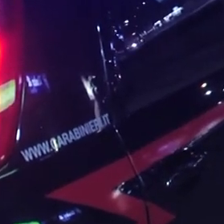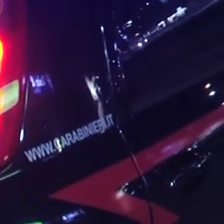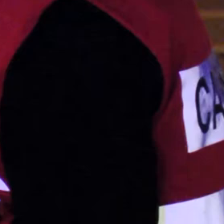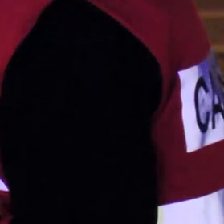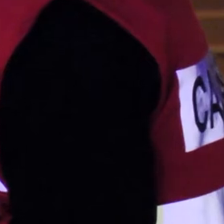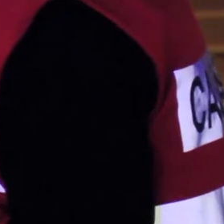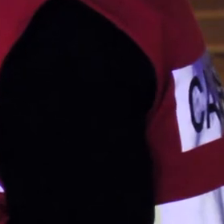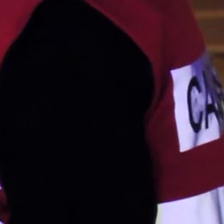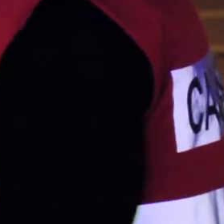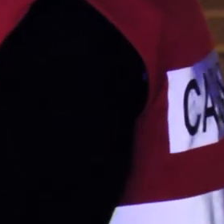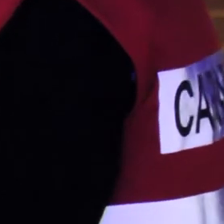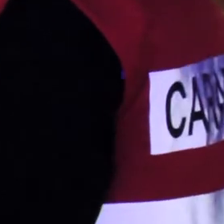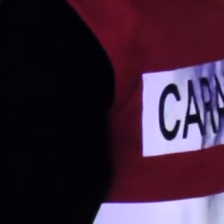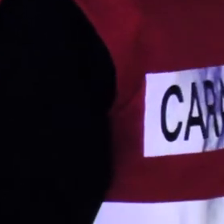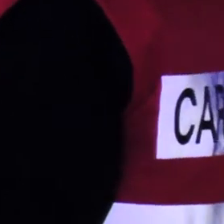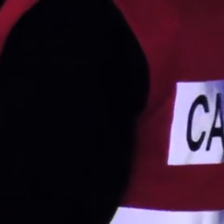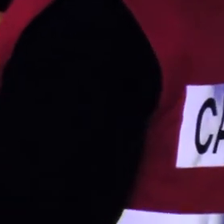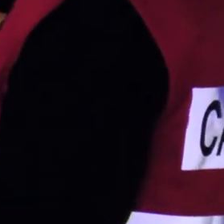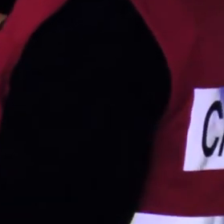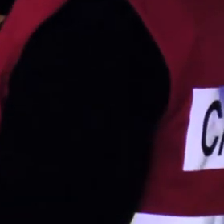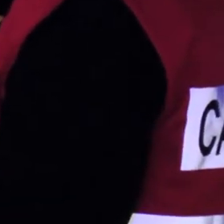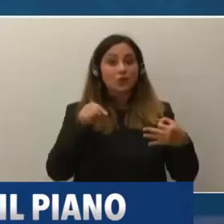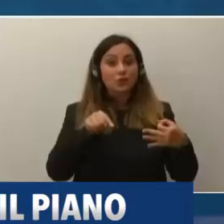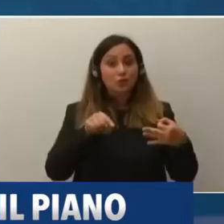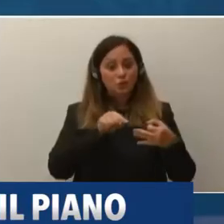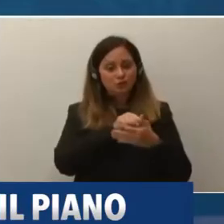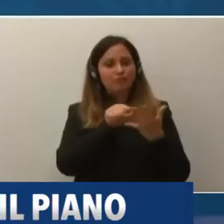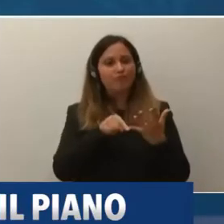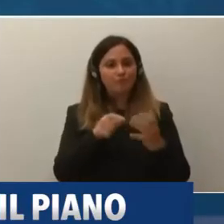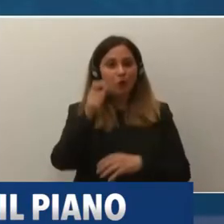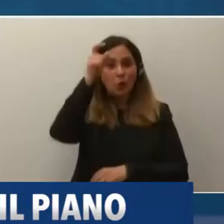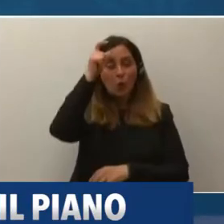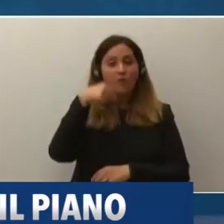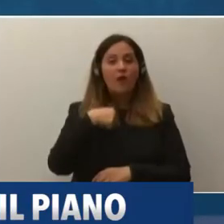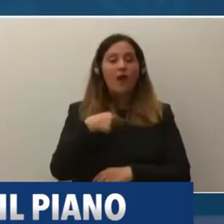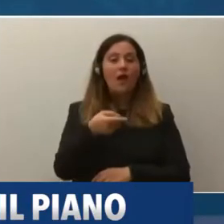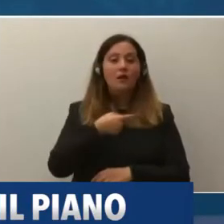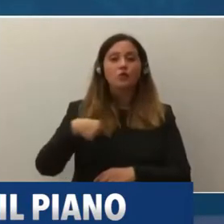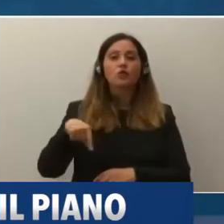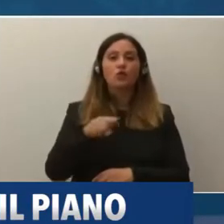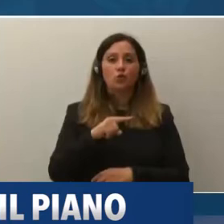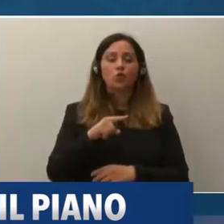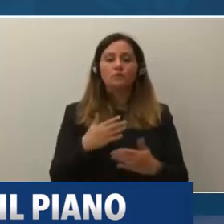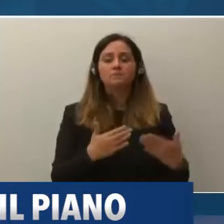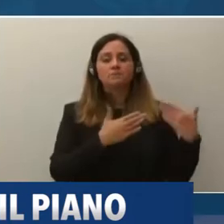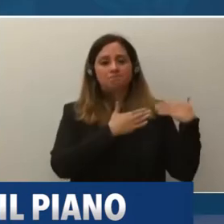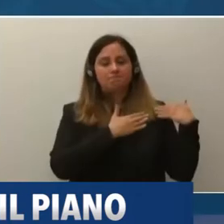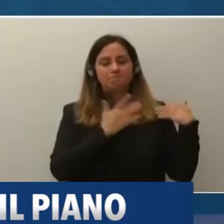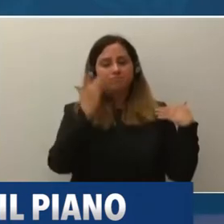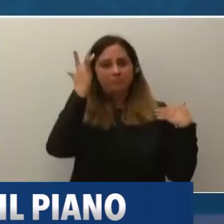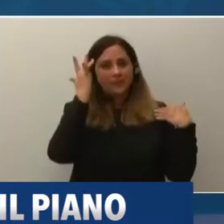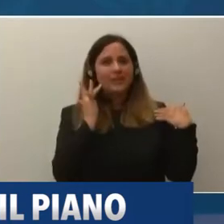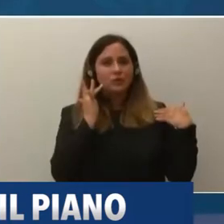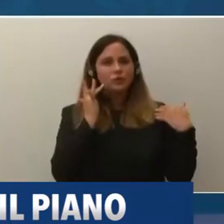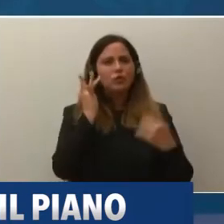con questa decisione ha preso un rischio ragionato e fondato sui dati, il miglioramento della pandemia. È un'opportunità straordinaria per l'economia e